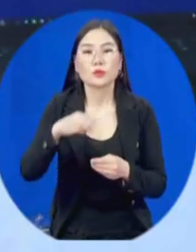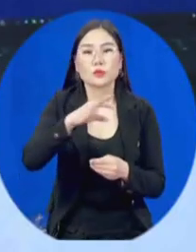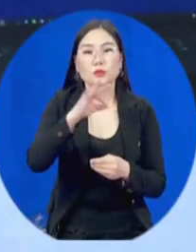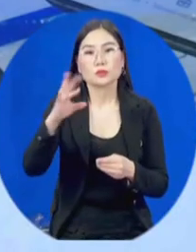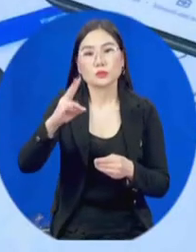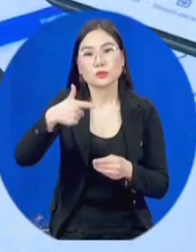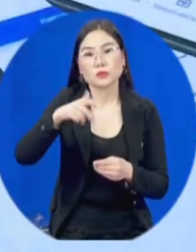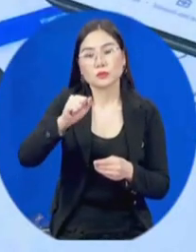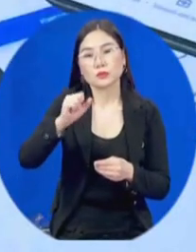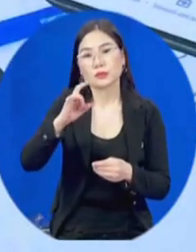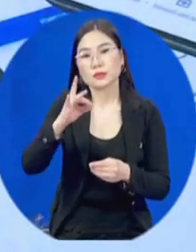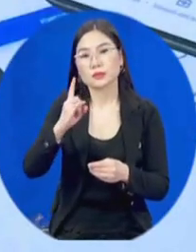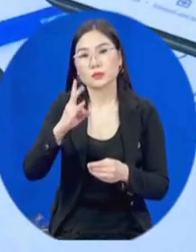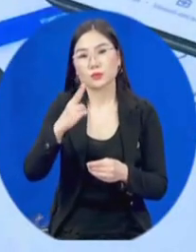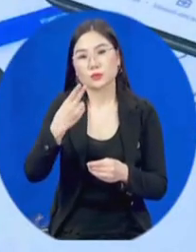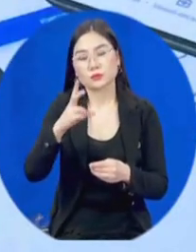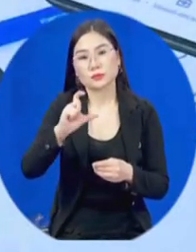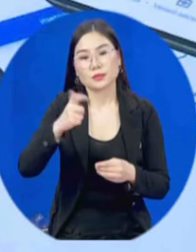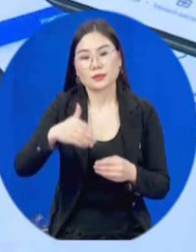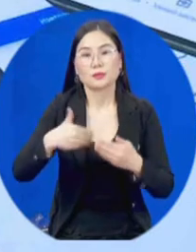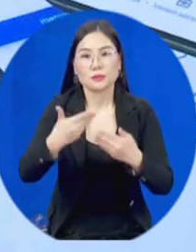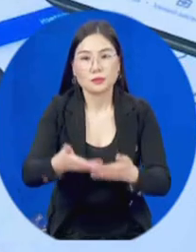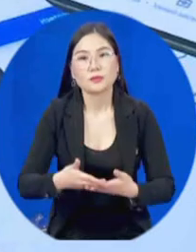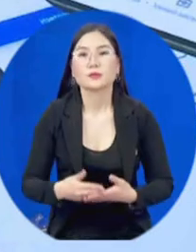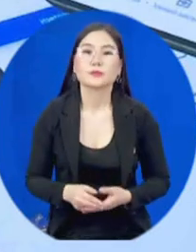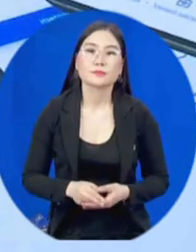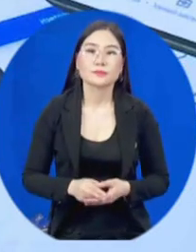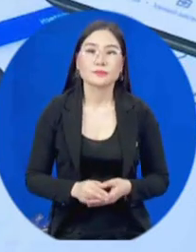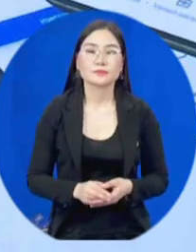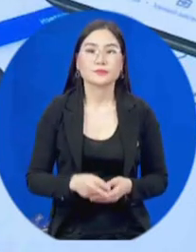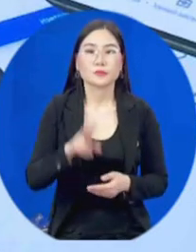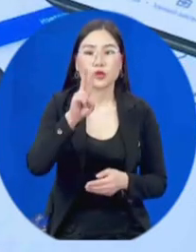улсын хэмжээнд 2.2 сая иргэн тоон гарын үсэг авахаар